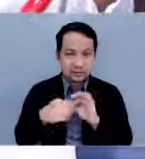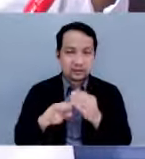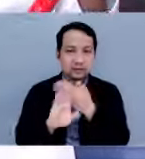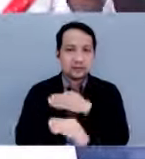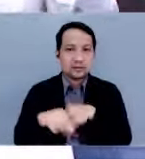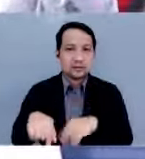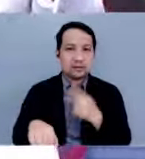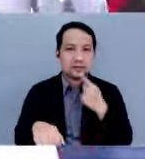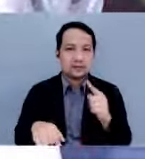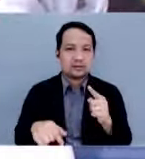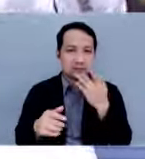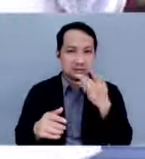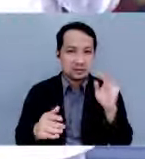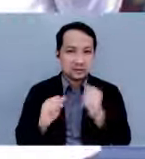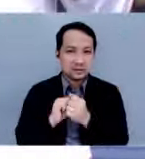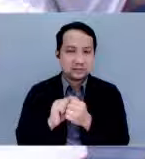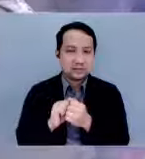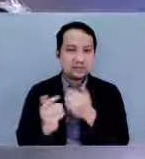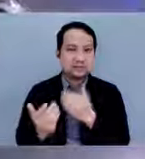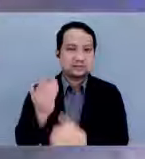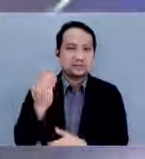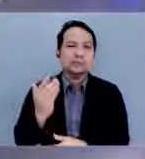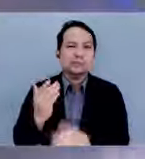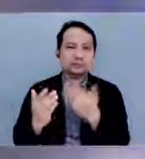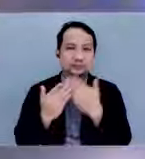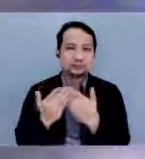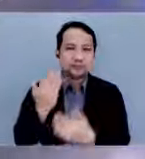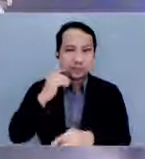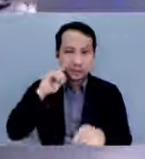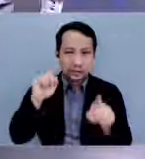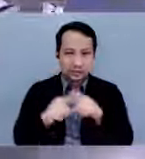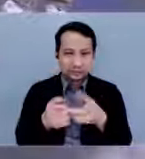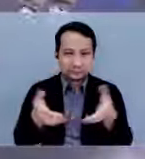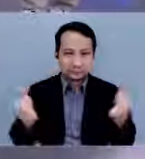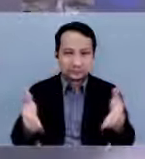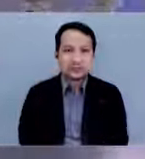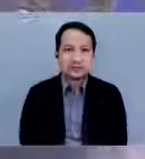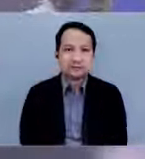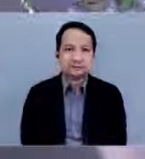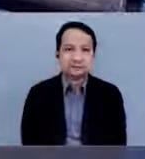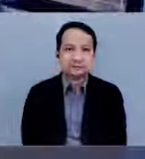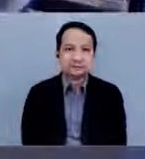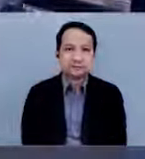inyong paboritong kasalo sa umaga. Good morning,